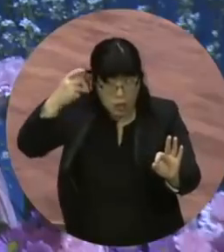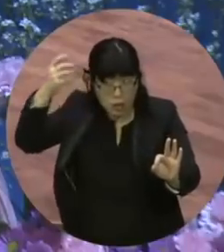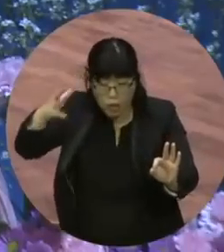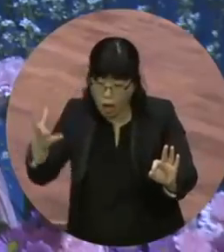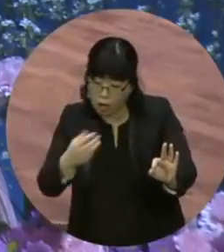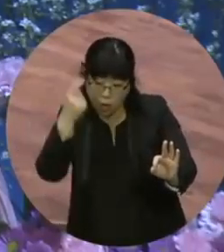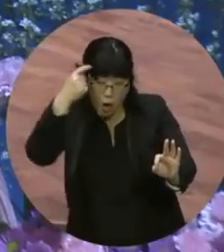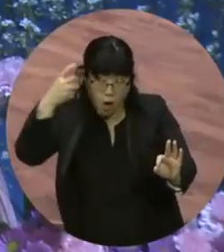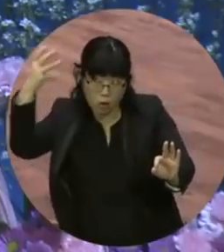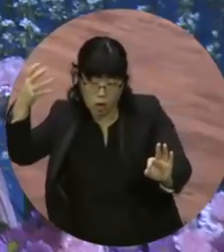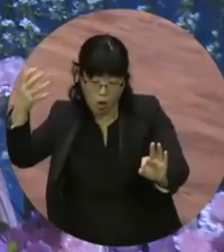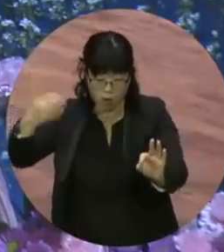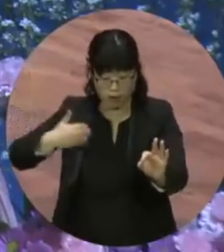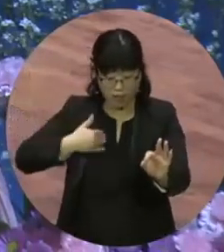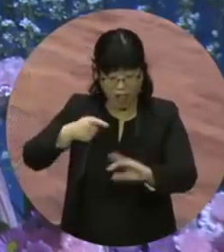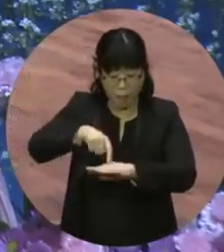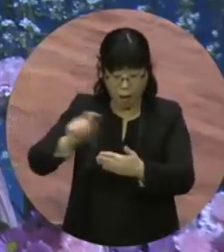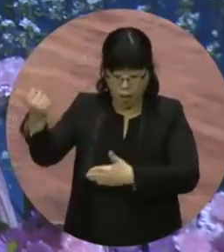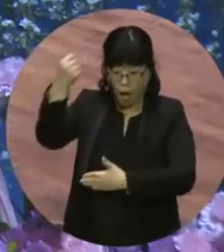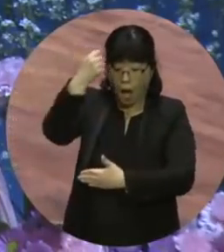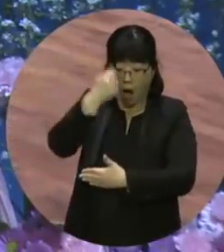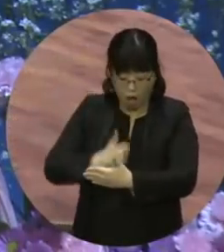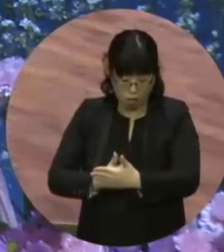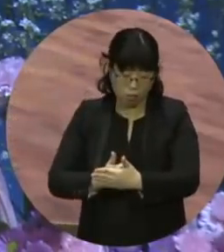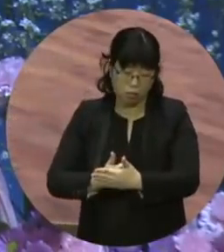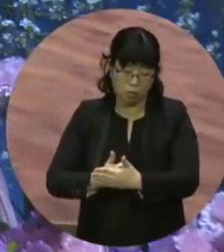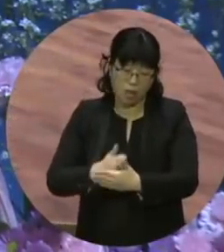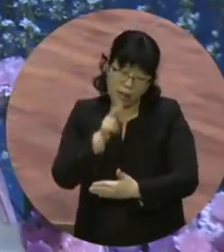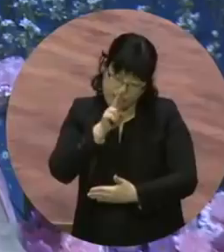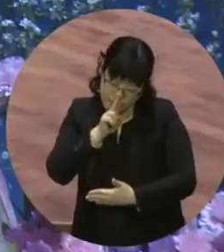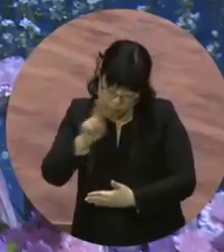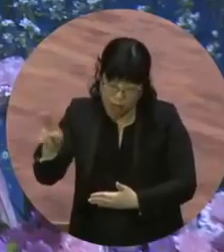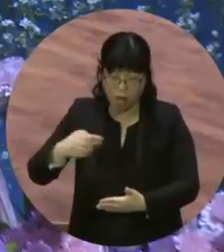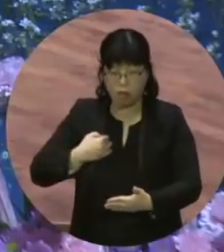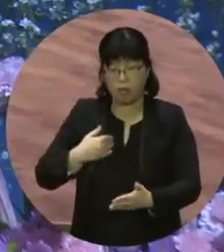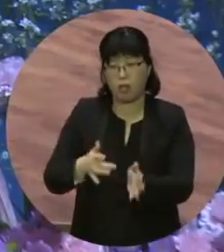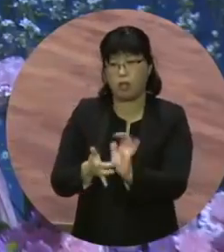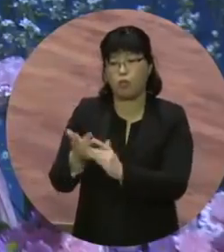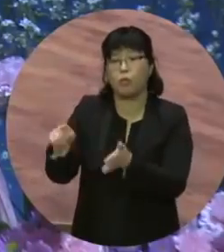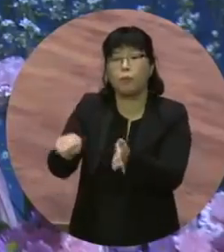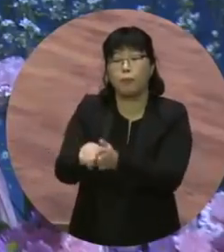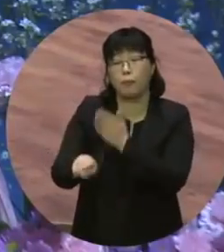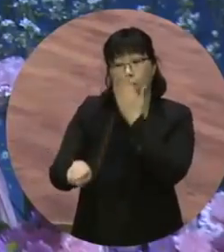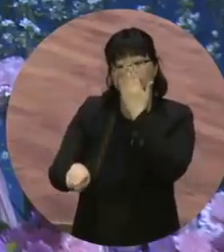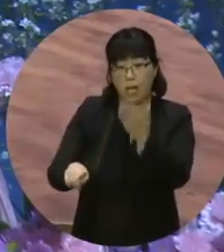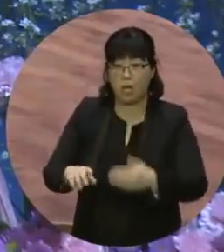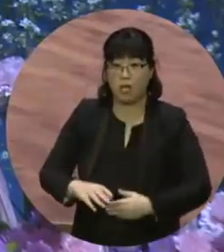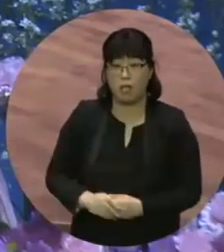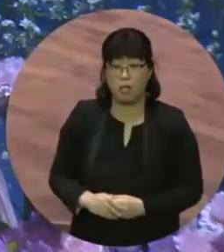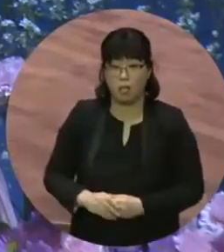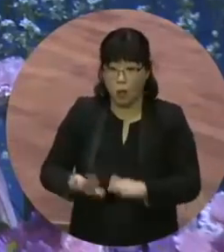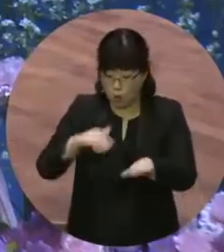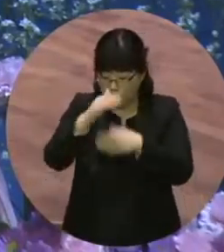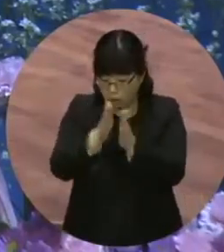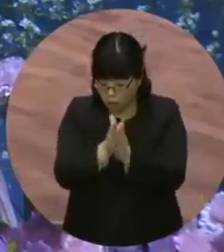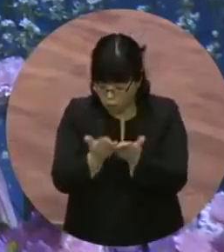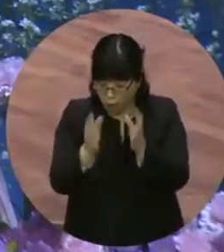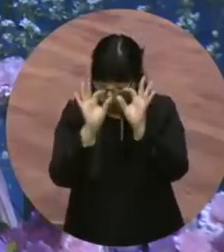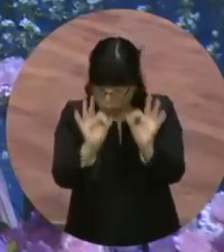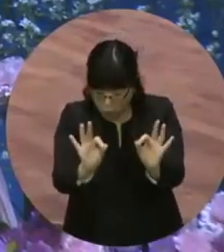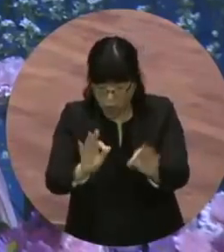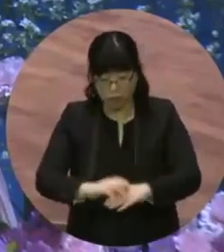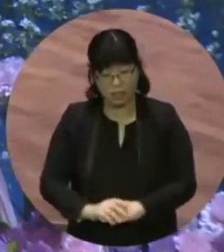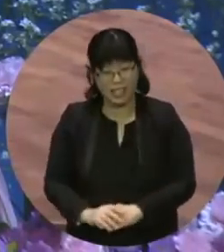절대 못 나옵니다. 성령의 사람이니까 나왔다면 성령이 여러분에게 물붓듯이 지금도 부어주고